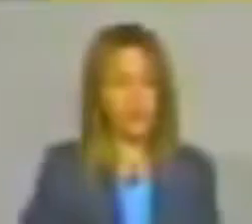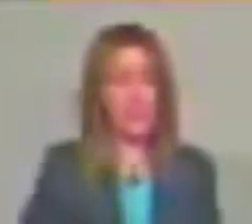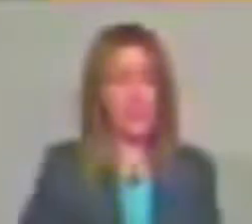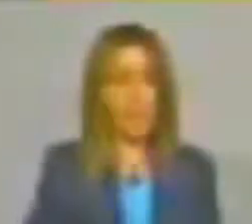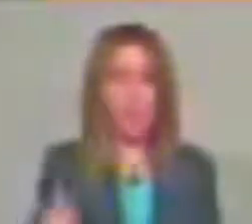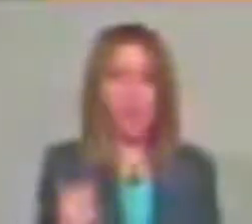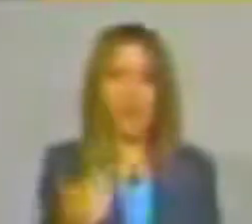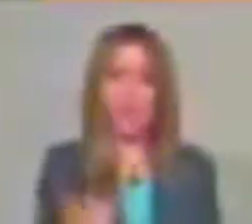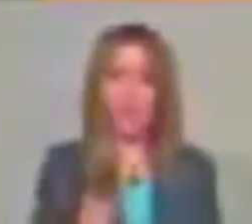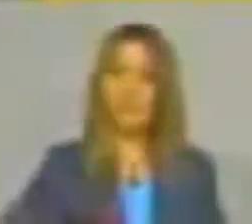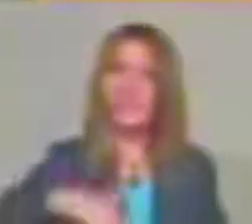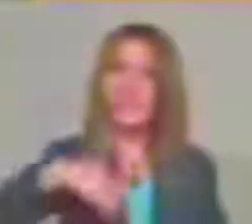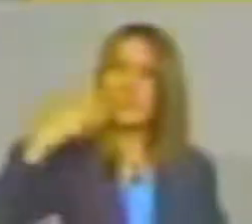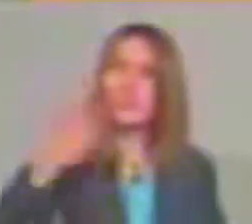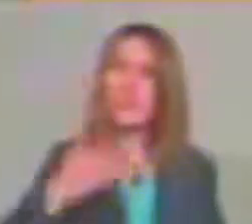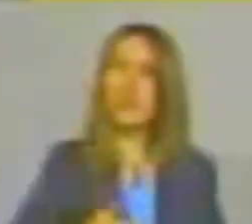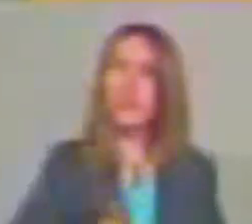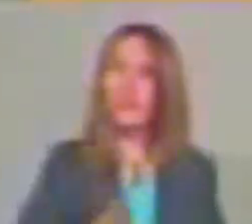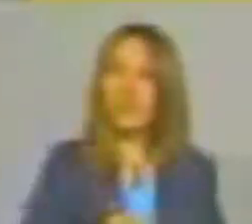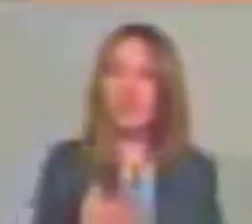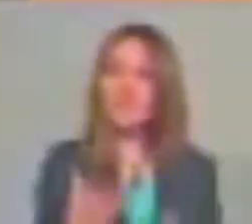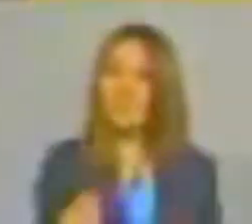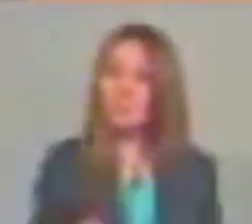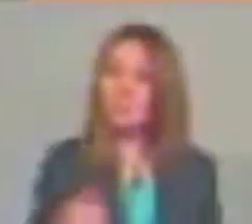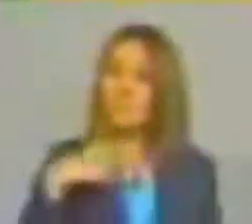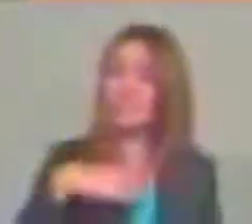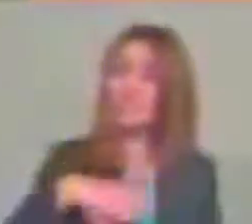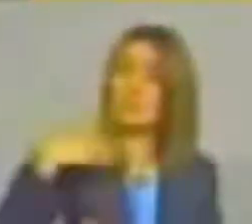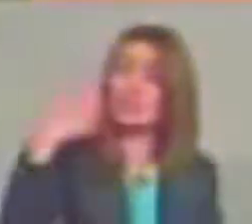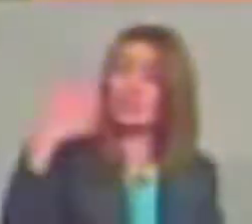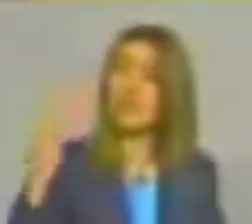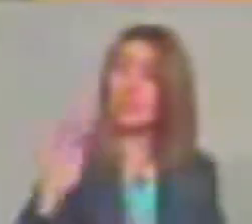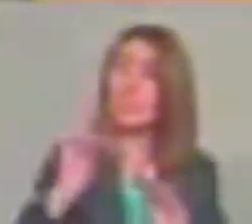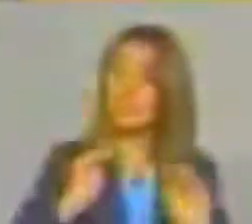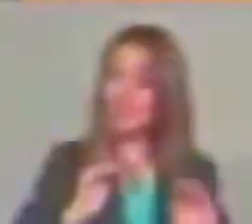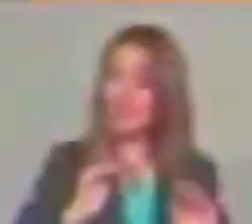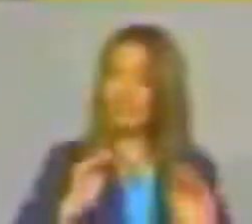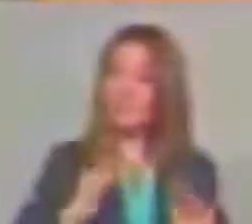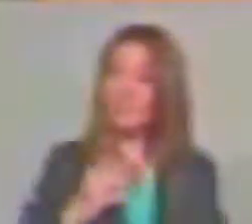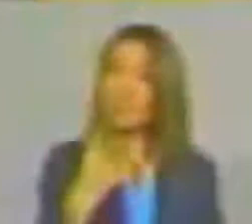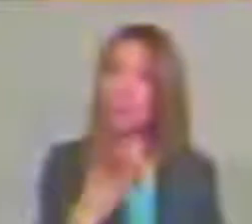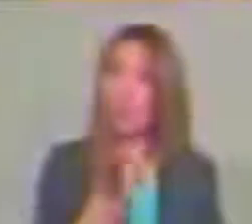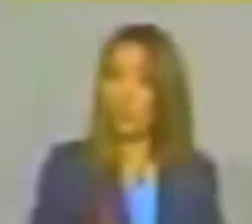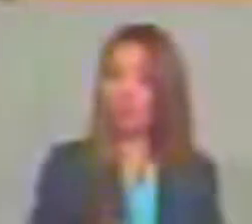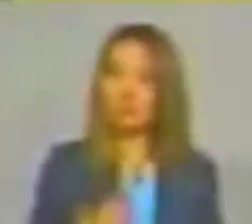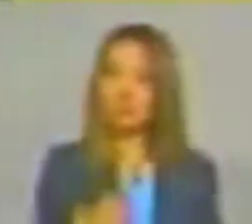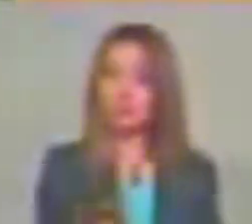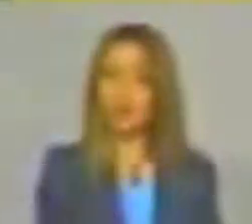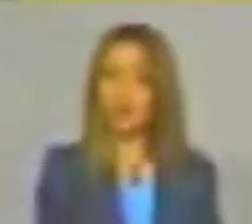tamamının dışarıda ortakları olmuştur, dışarıdan destekleri olmuştur.